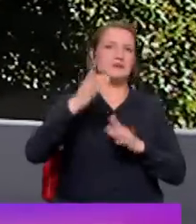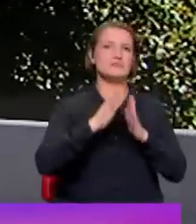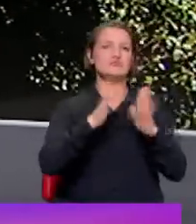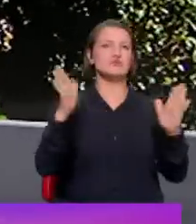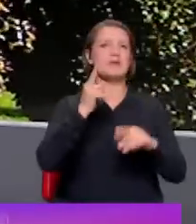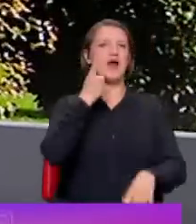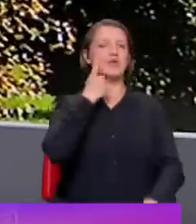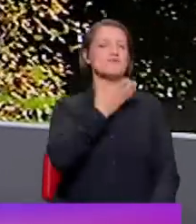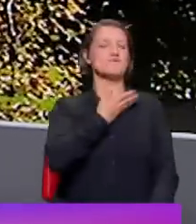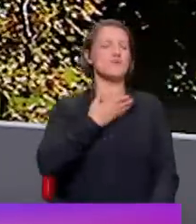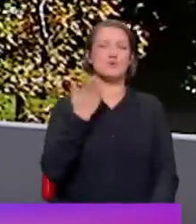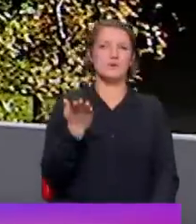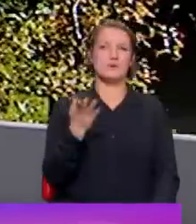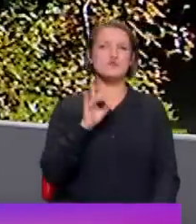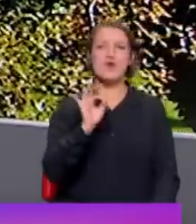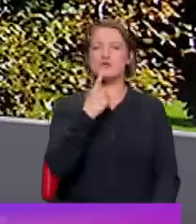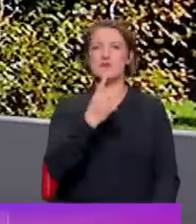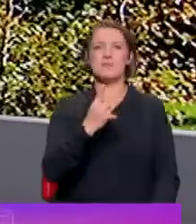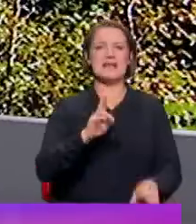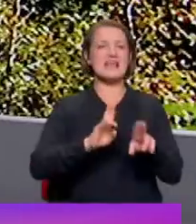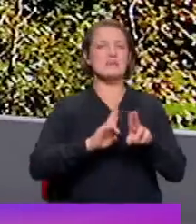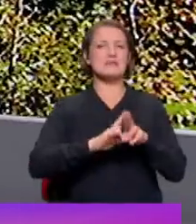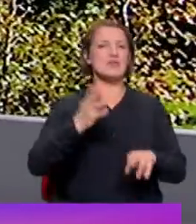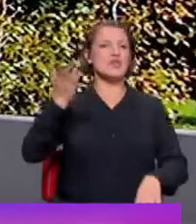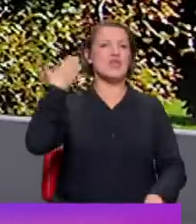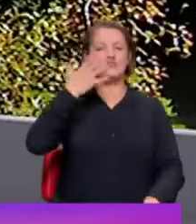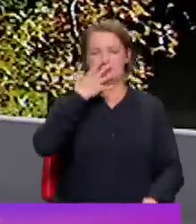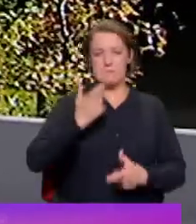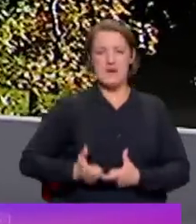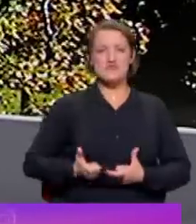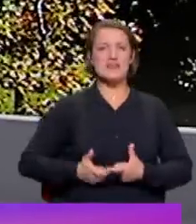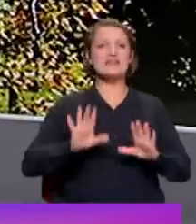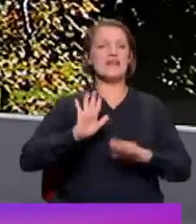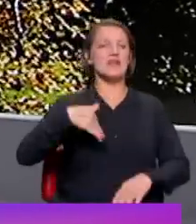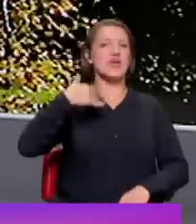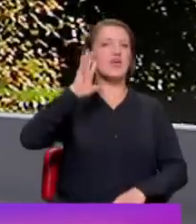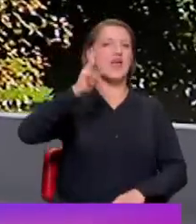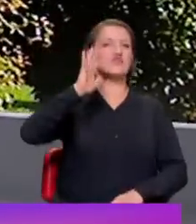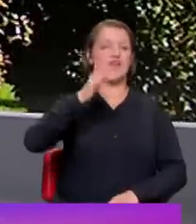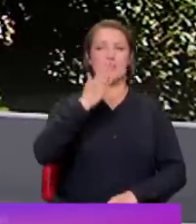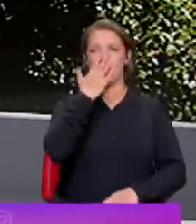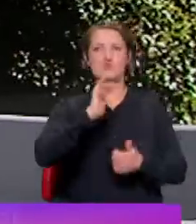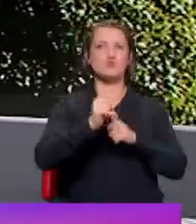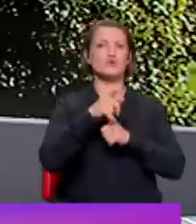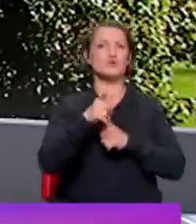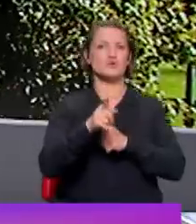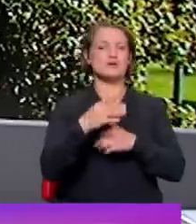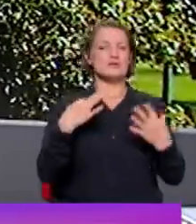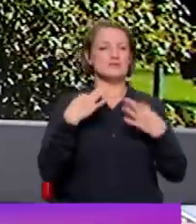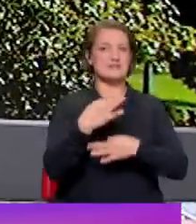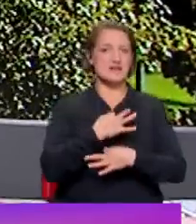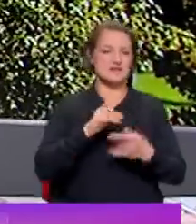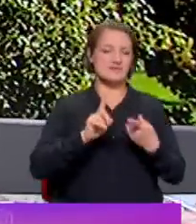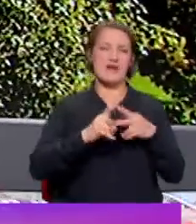bir Atatürkçüyüm kemalizm geçmişin bekçiliği değil geleceğin öncülüğüdür saygı